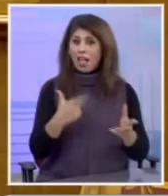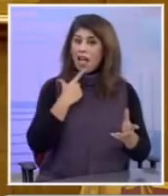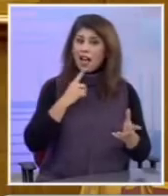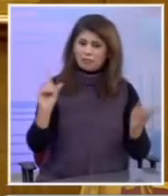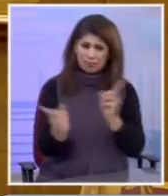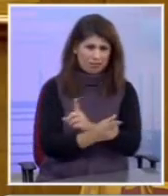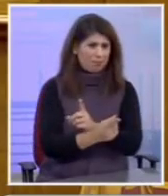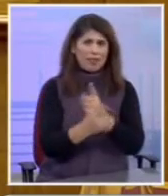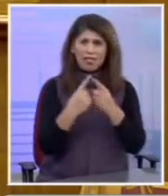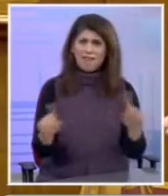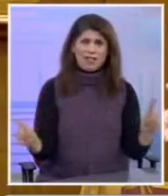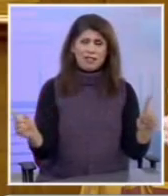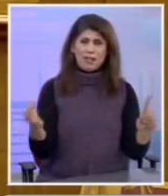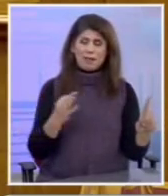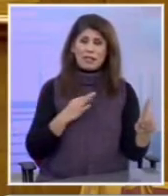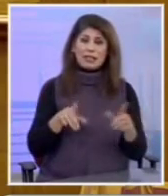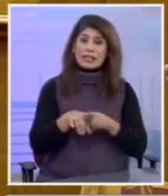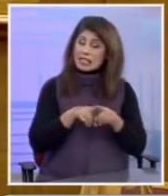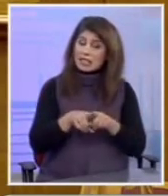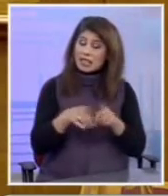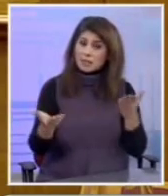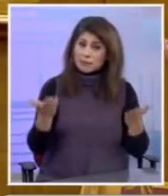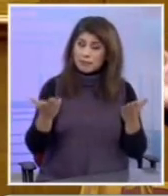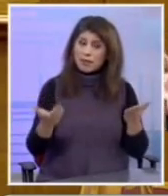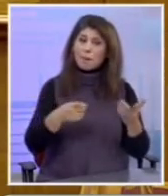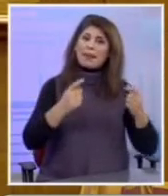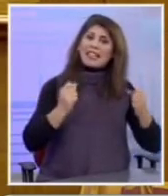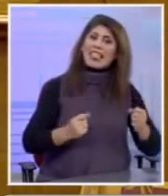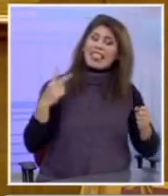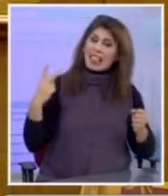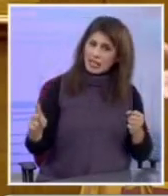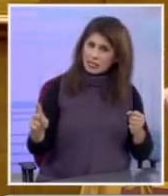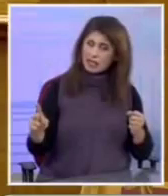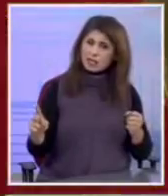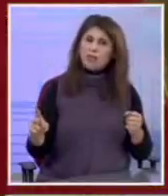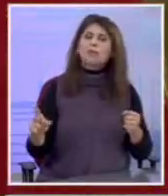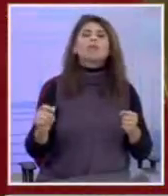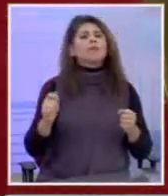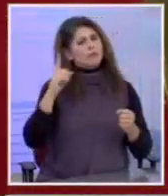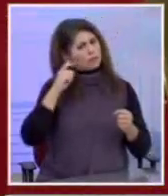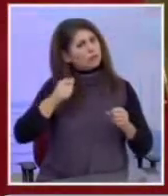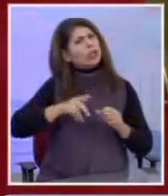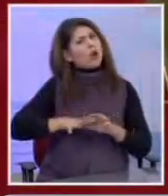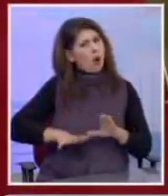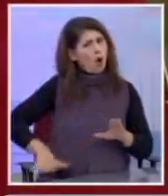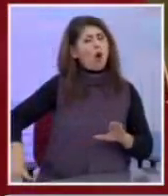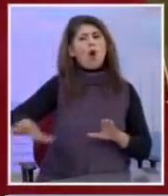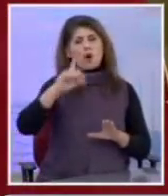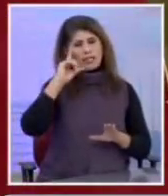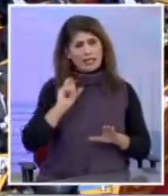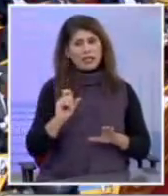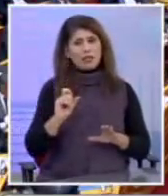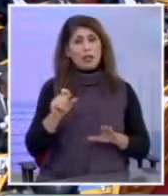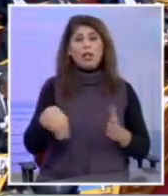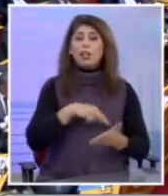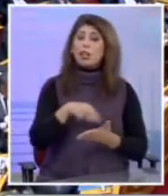αντίφαση, σε σχέση δηλαδή με τις θέσεις σας, τις ευρέως γνωστές και διατυπωμένες, για